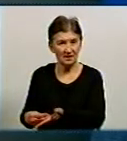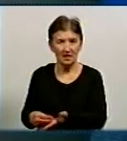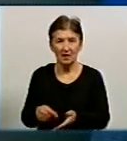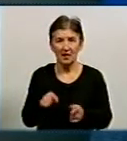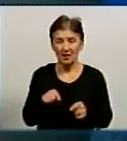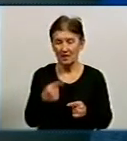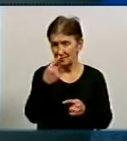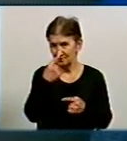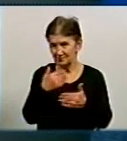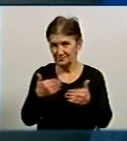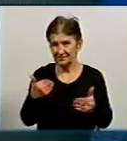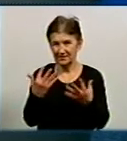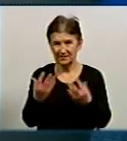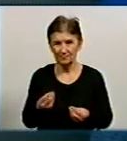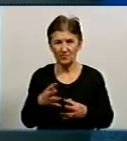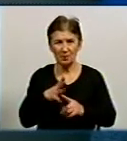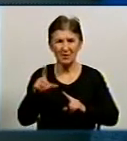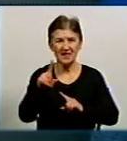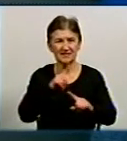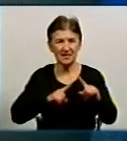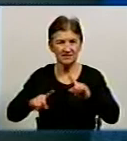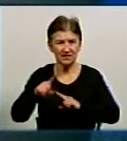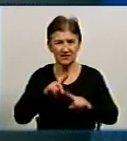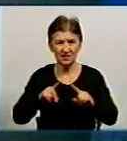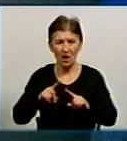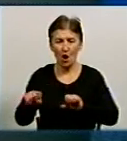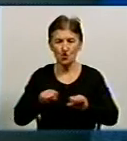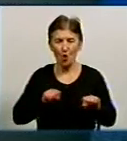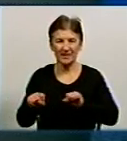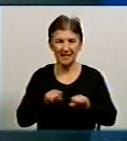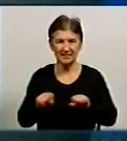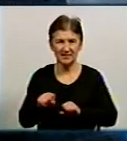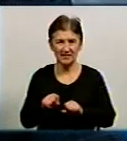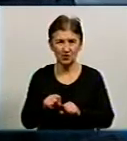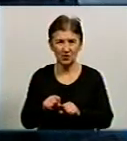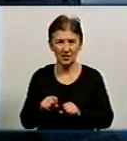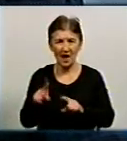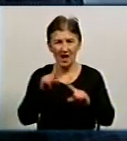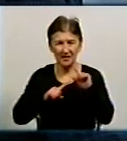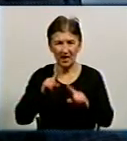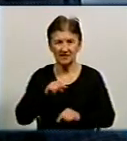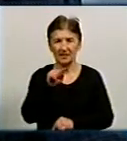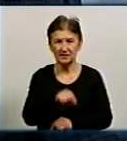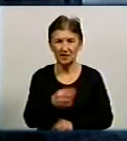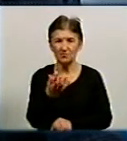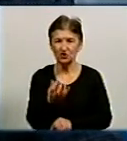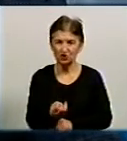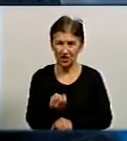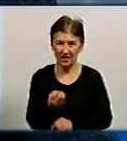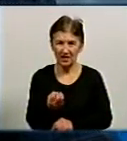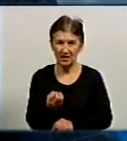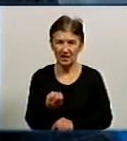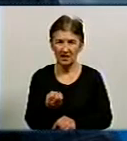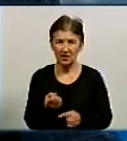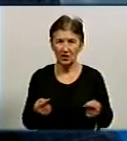на днях відбулося чергове засідання Координаційної ради з питань громадського бюджету. Там де ще зробили трошки